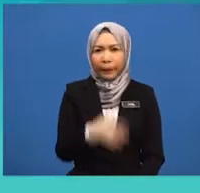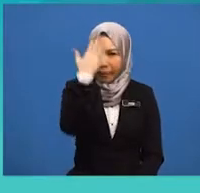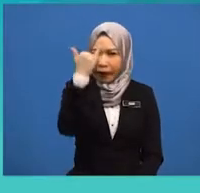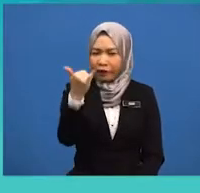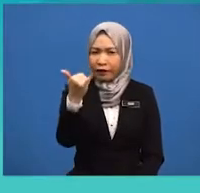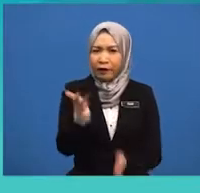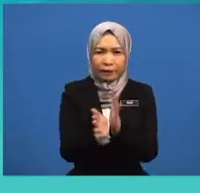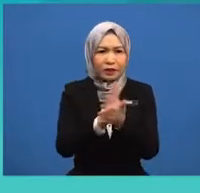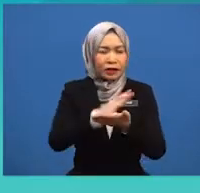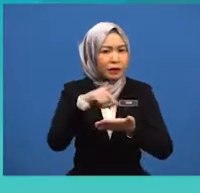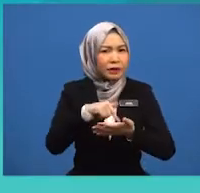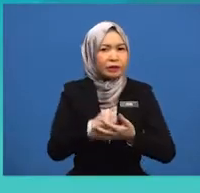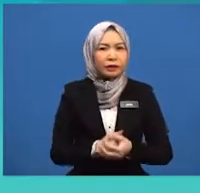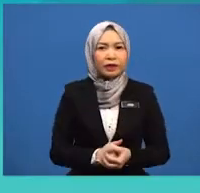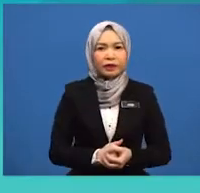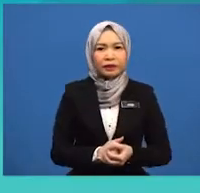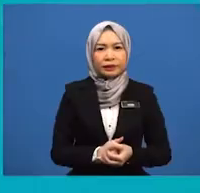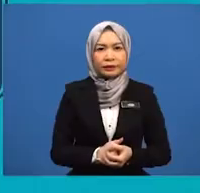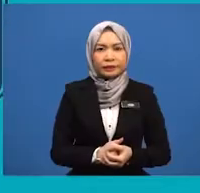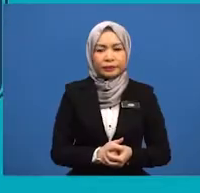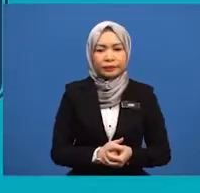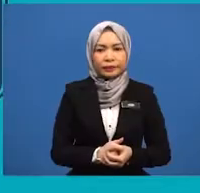Mengapakah perkara ini berlaku?